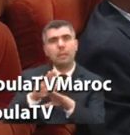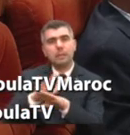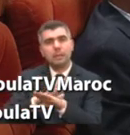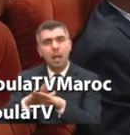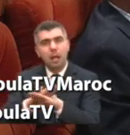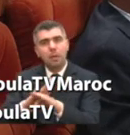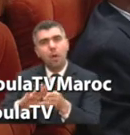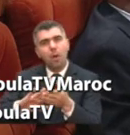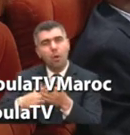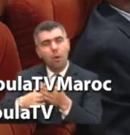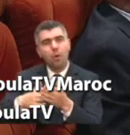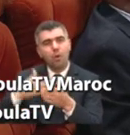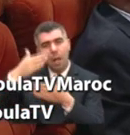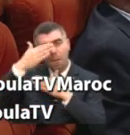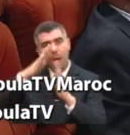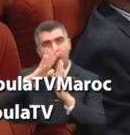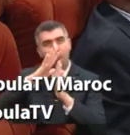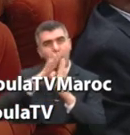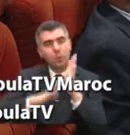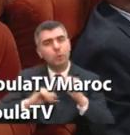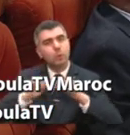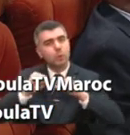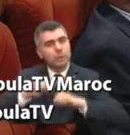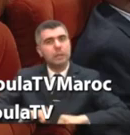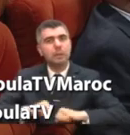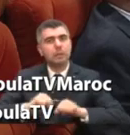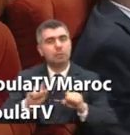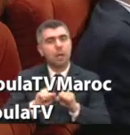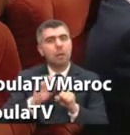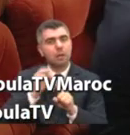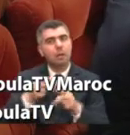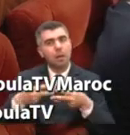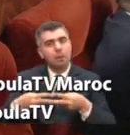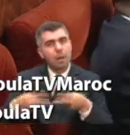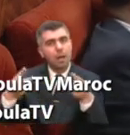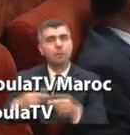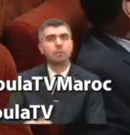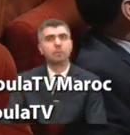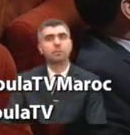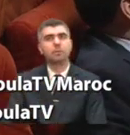العمومية تستهدف تفعيل وتنزيل هذه التوصيات في